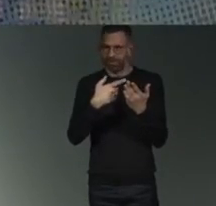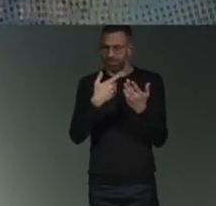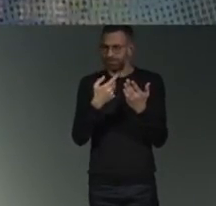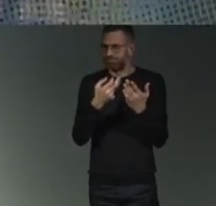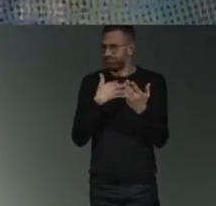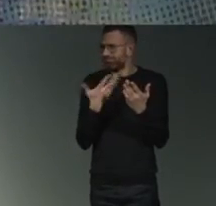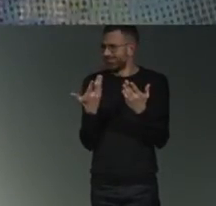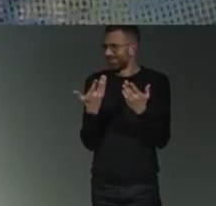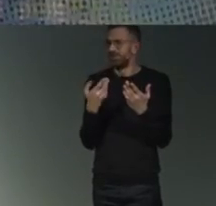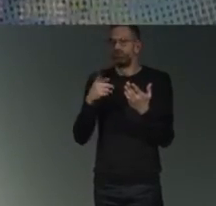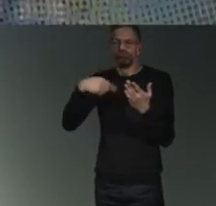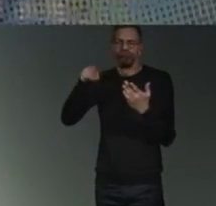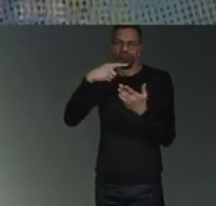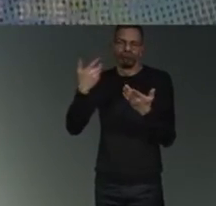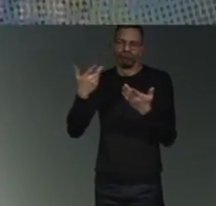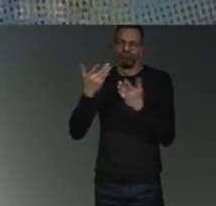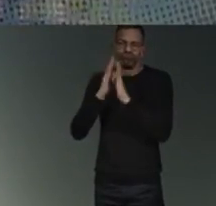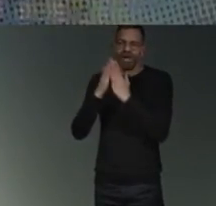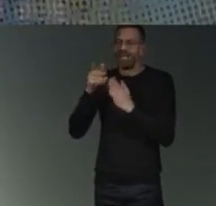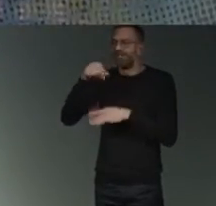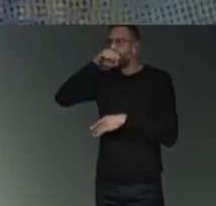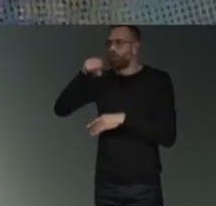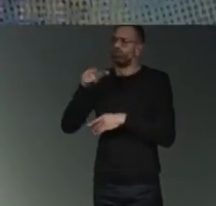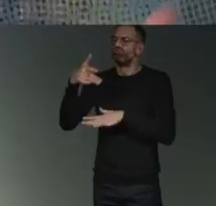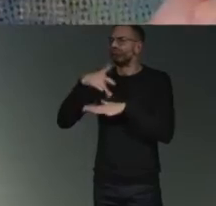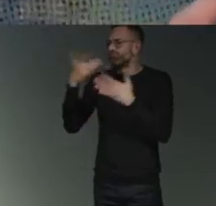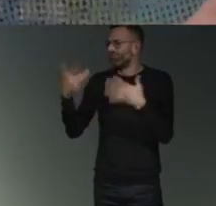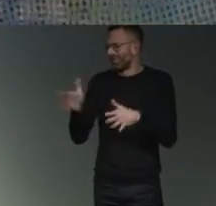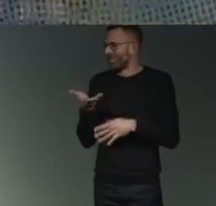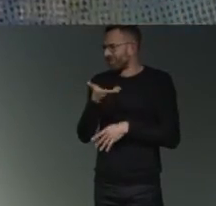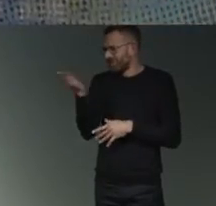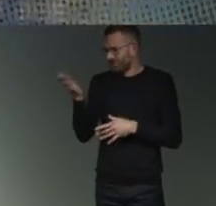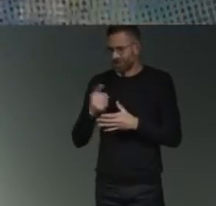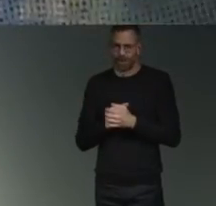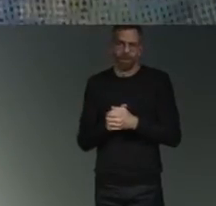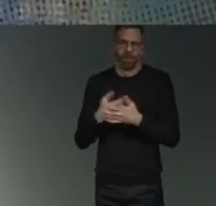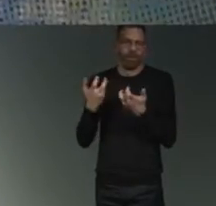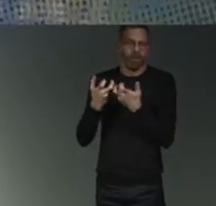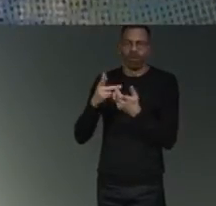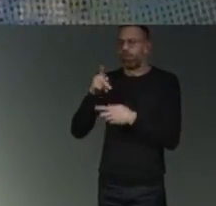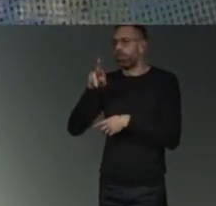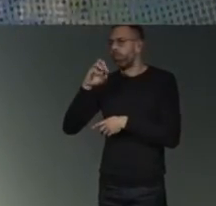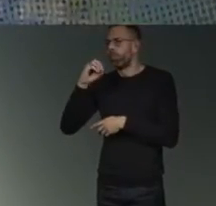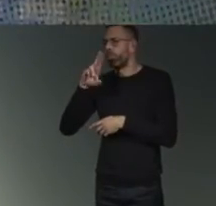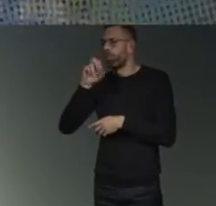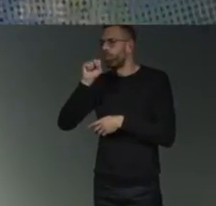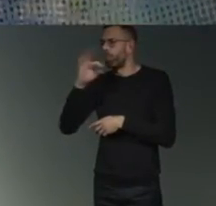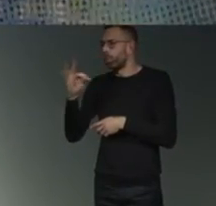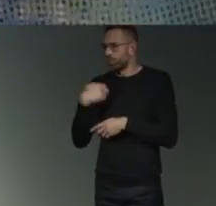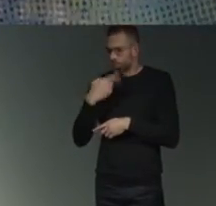On l'a tous vécu nous-mêmes avec les livres qu'on aime, Proust, etc. Bon, on se dit, oh, mais cette phrase,